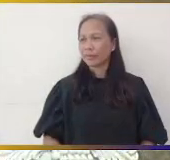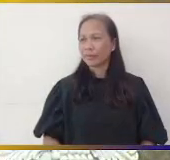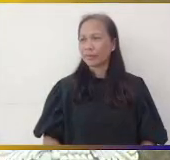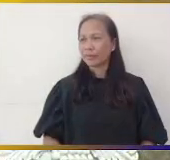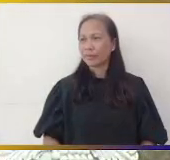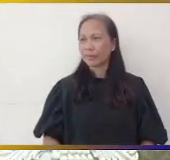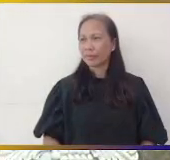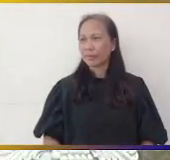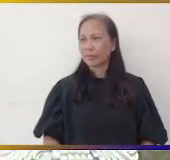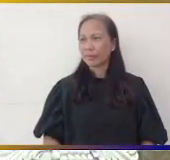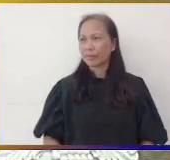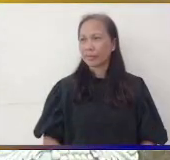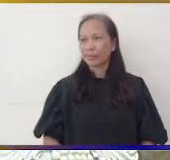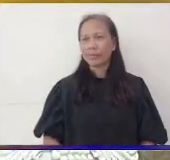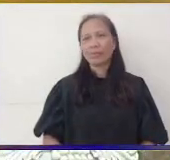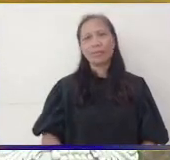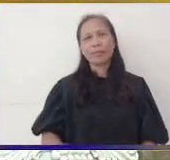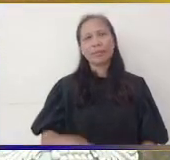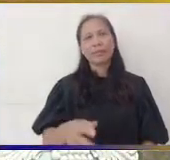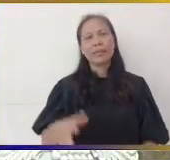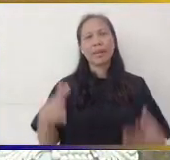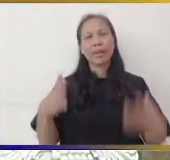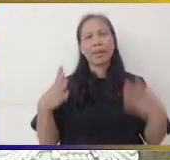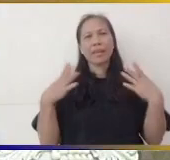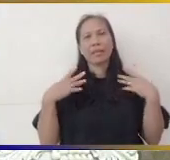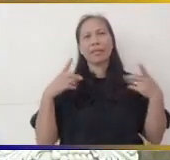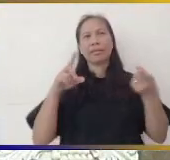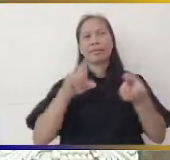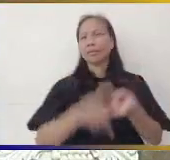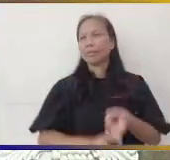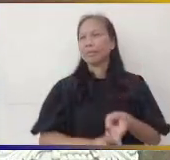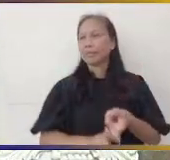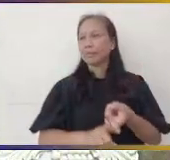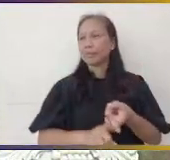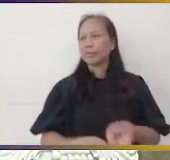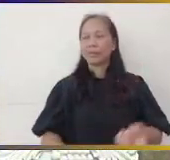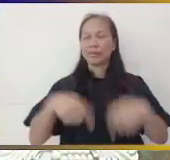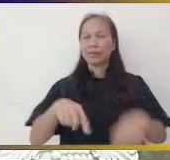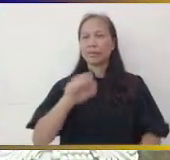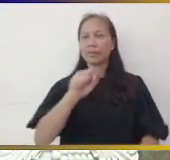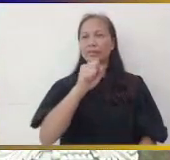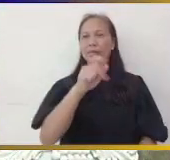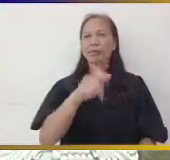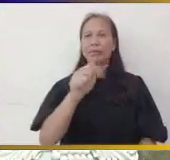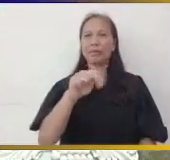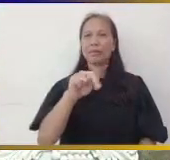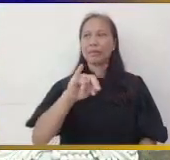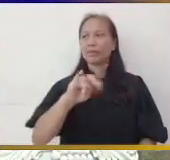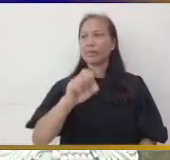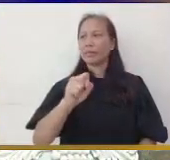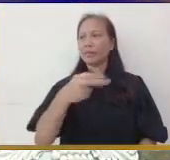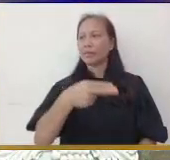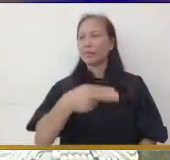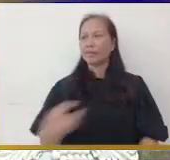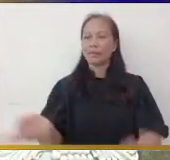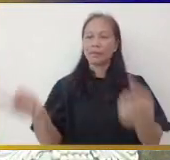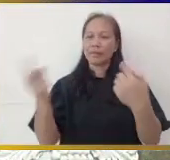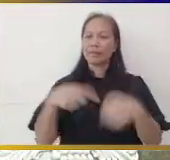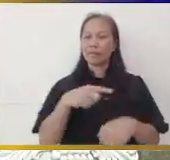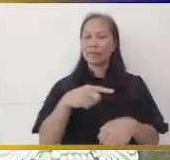ang pagsakop ng Pilipinas naalala niyo po ba narr na po yung bawat isa Alam ko po